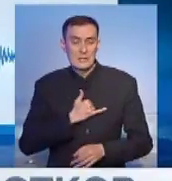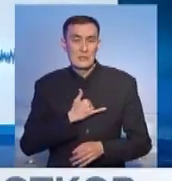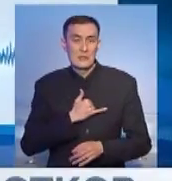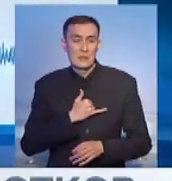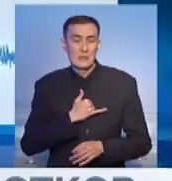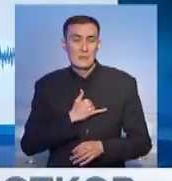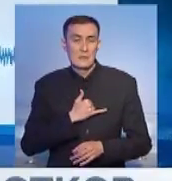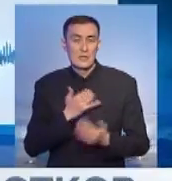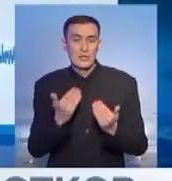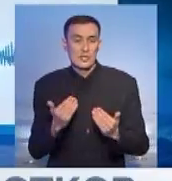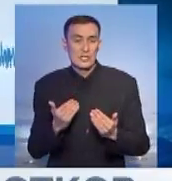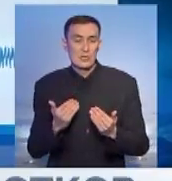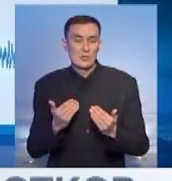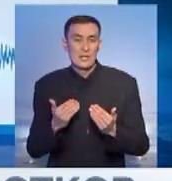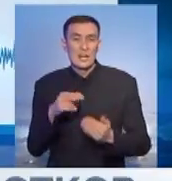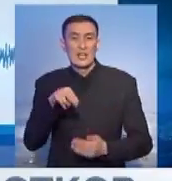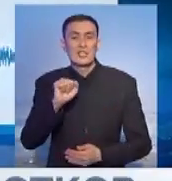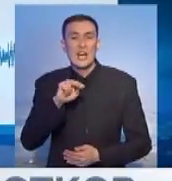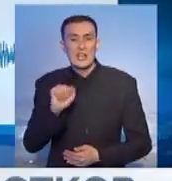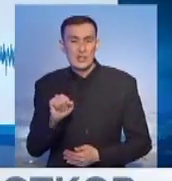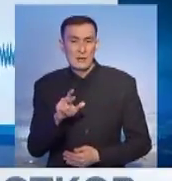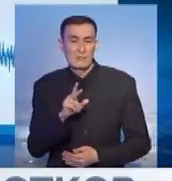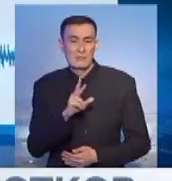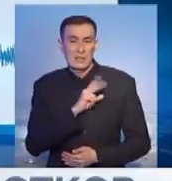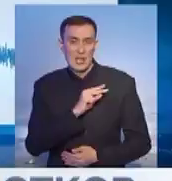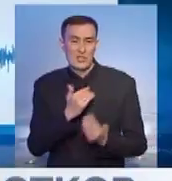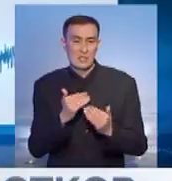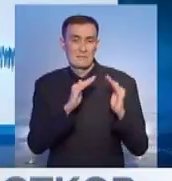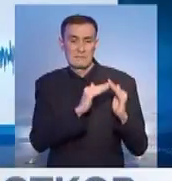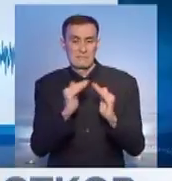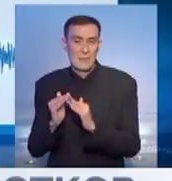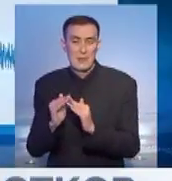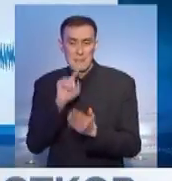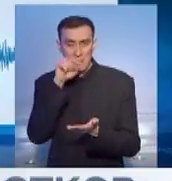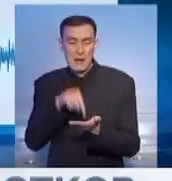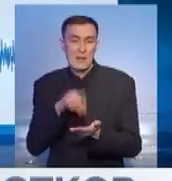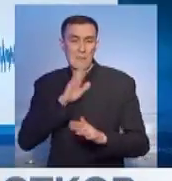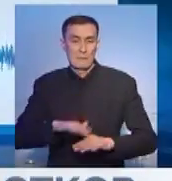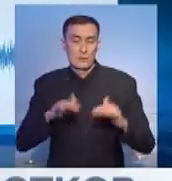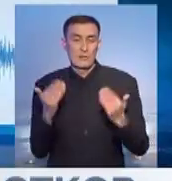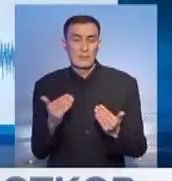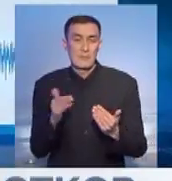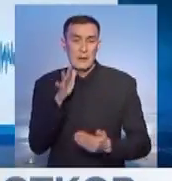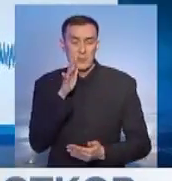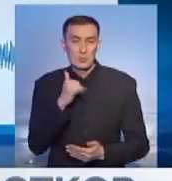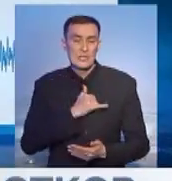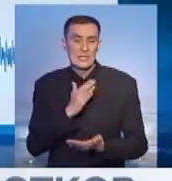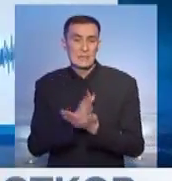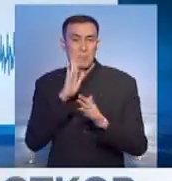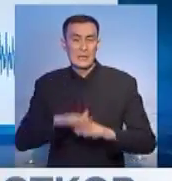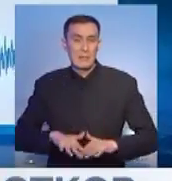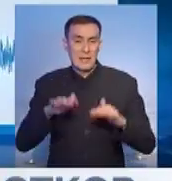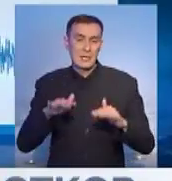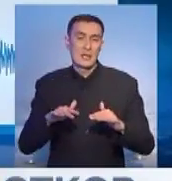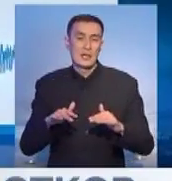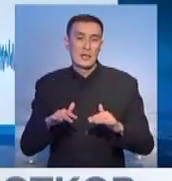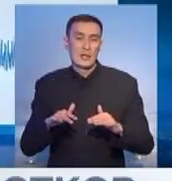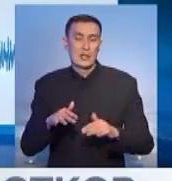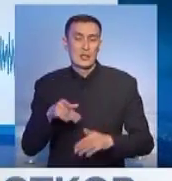все-таки дачные участки в определенной степени страдают. На данный момент у нас зафиксировано подтопление